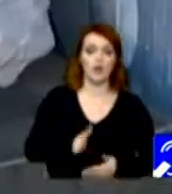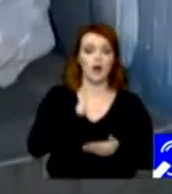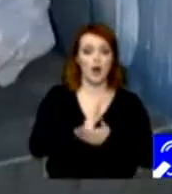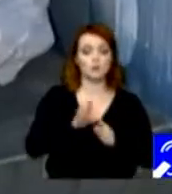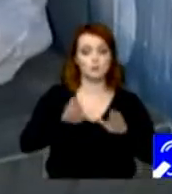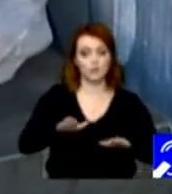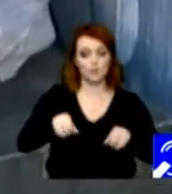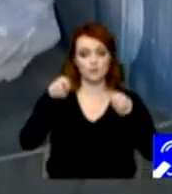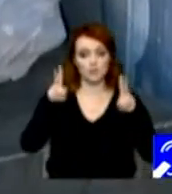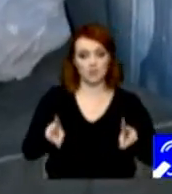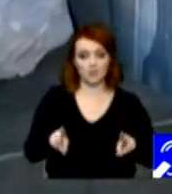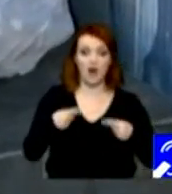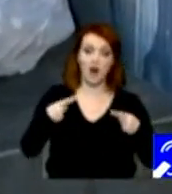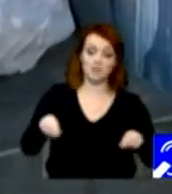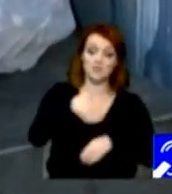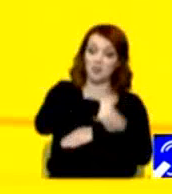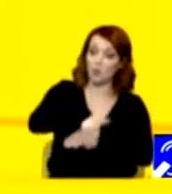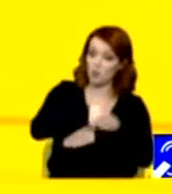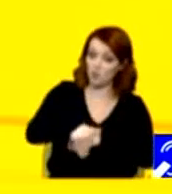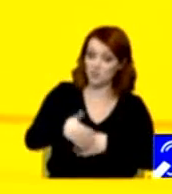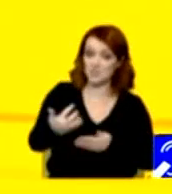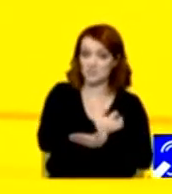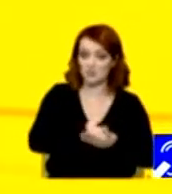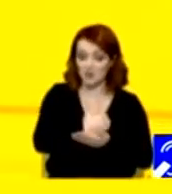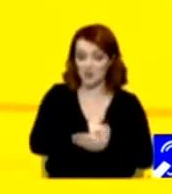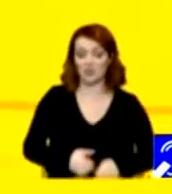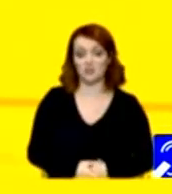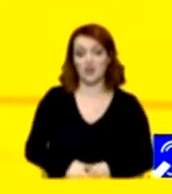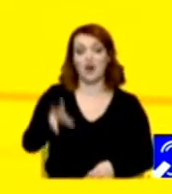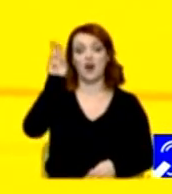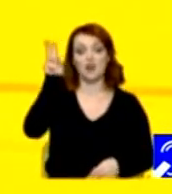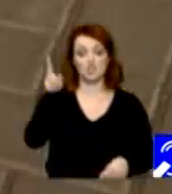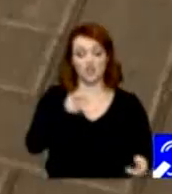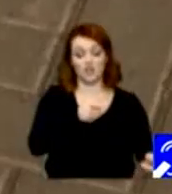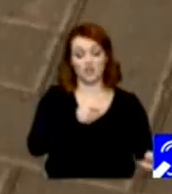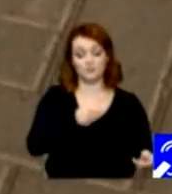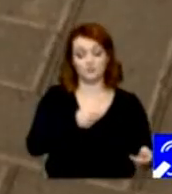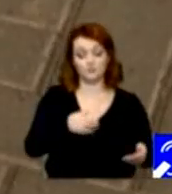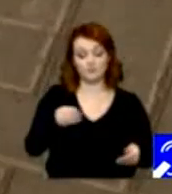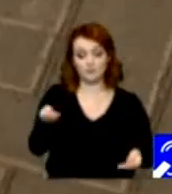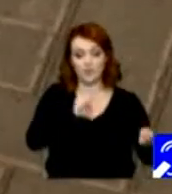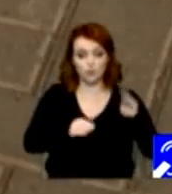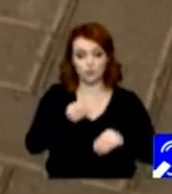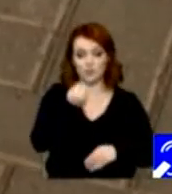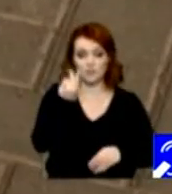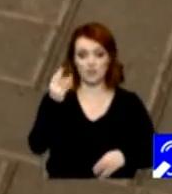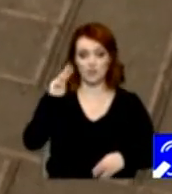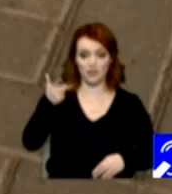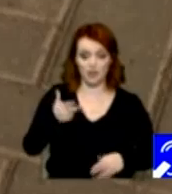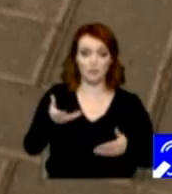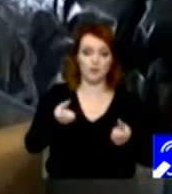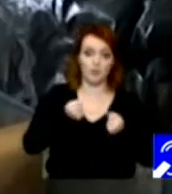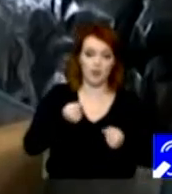altii o fac în stradă mașini parcate pe marginea drumului cei care adună câteva kilograme de miez de nucă primesc între